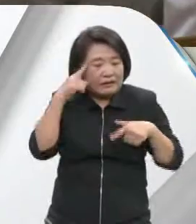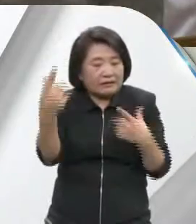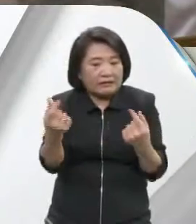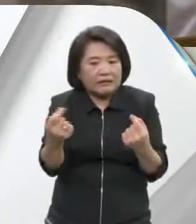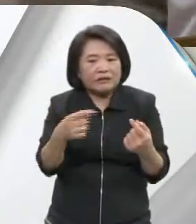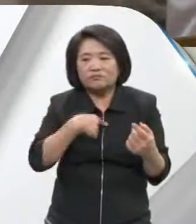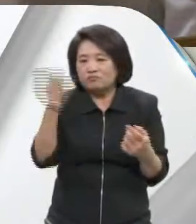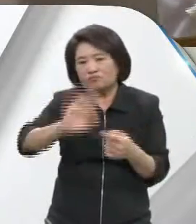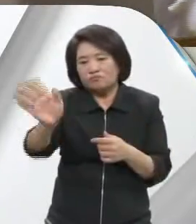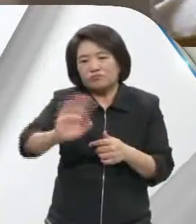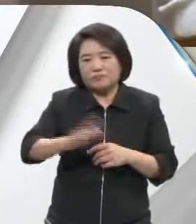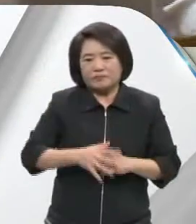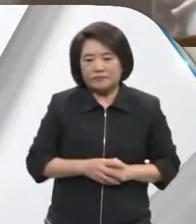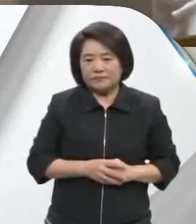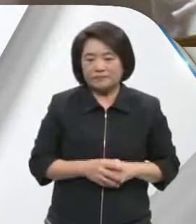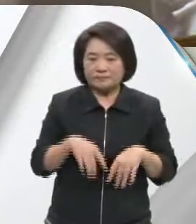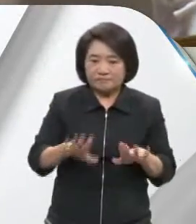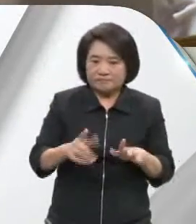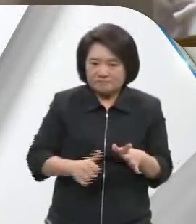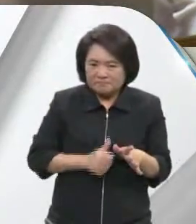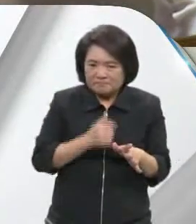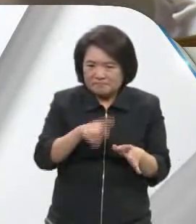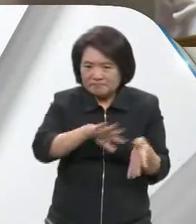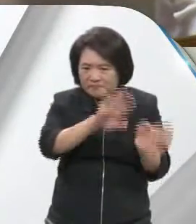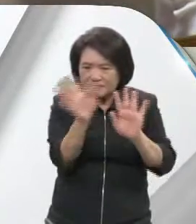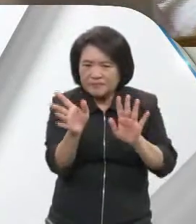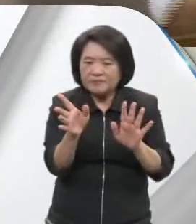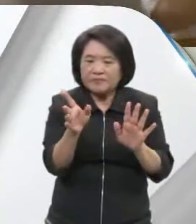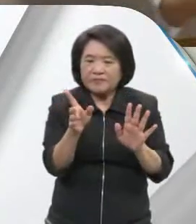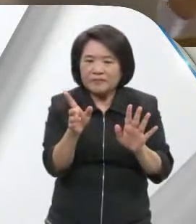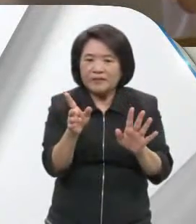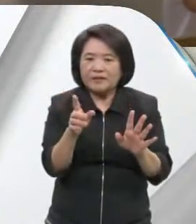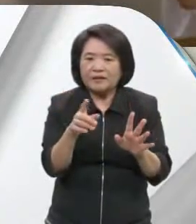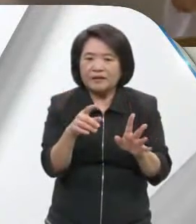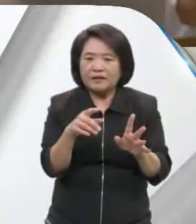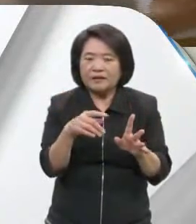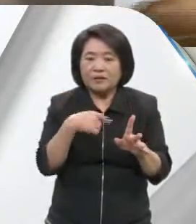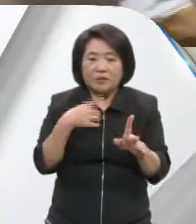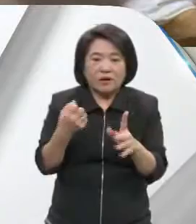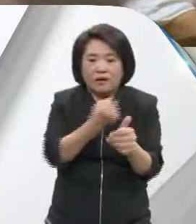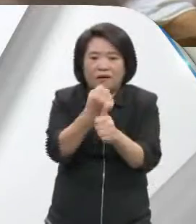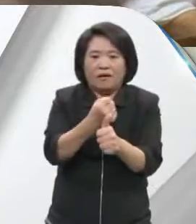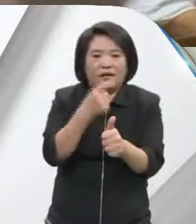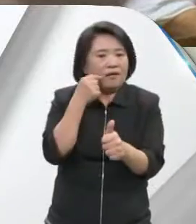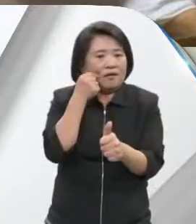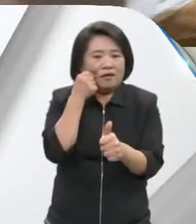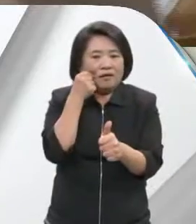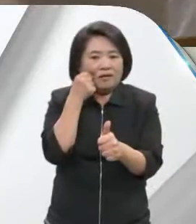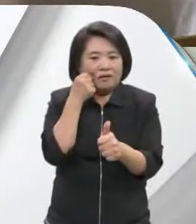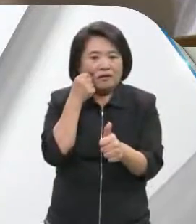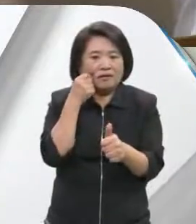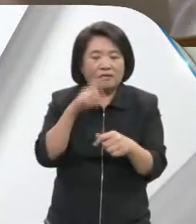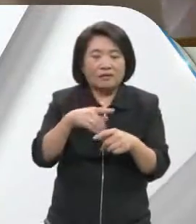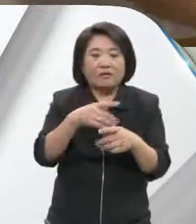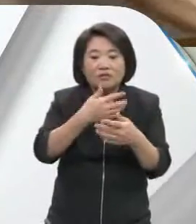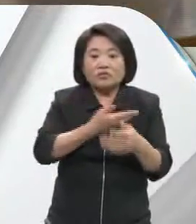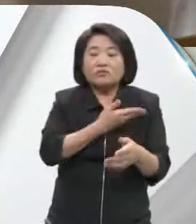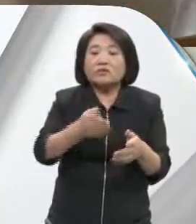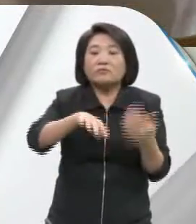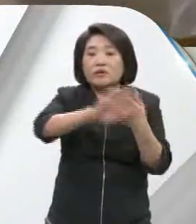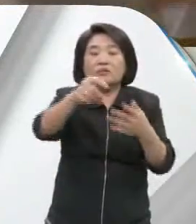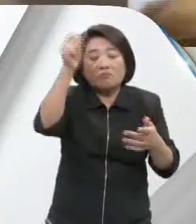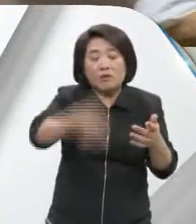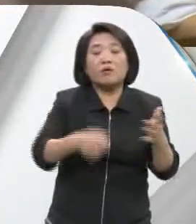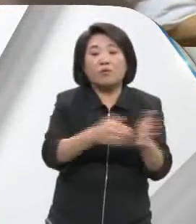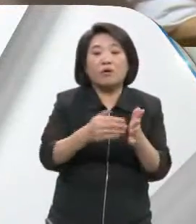的这个心态，而且这事实上就是如我刚刚讲的，这事实上就是我们完全控制不到，然后就大笔一划。